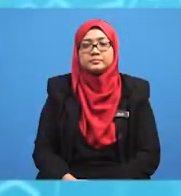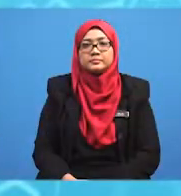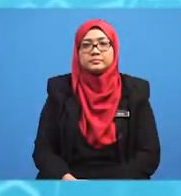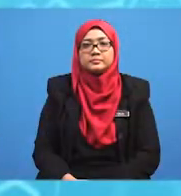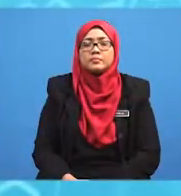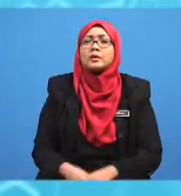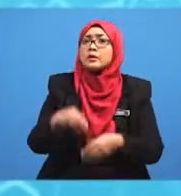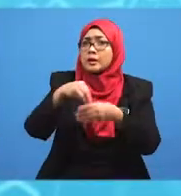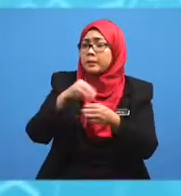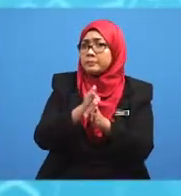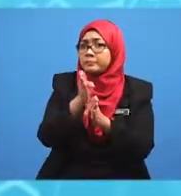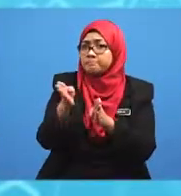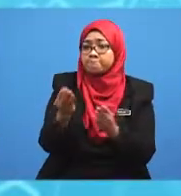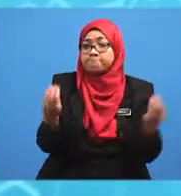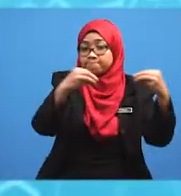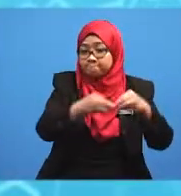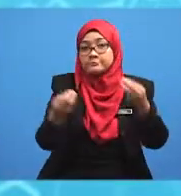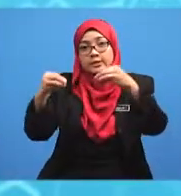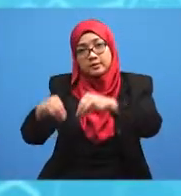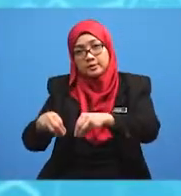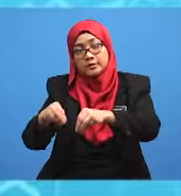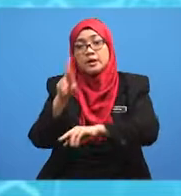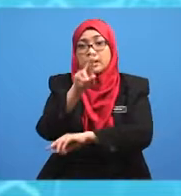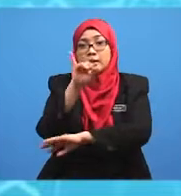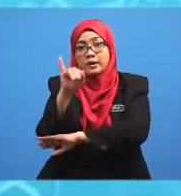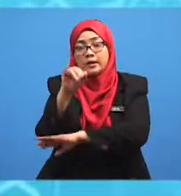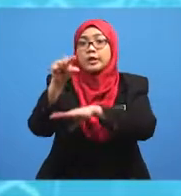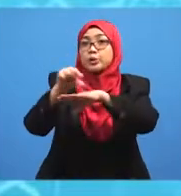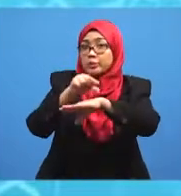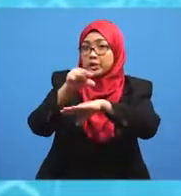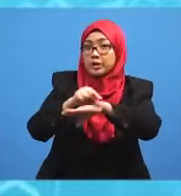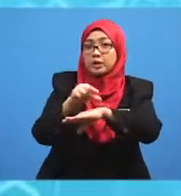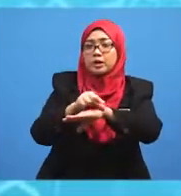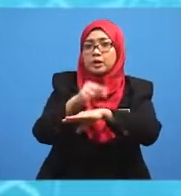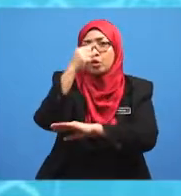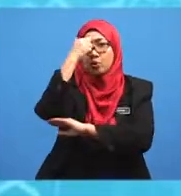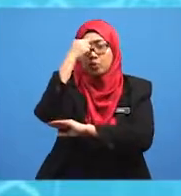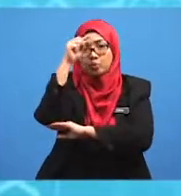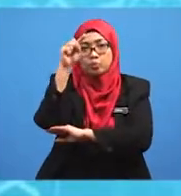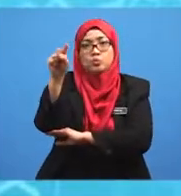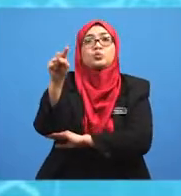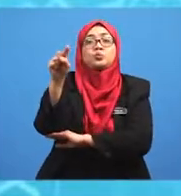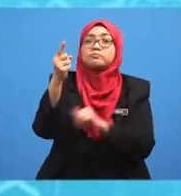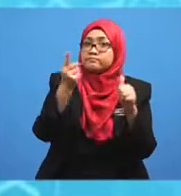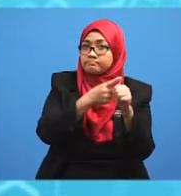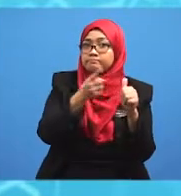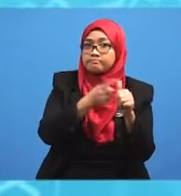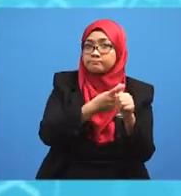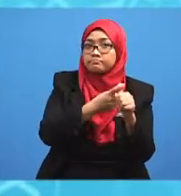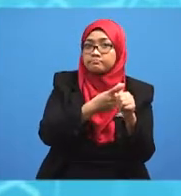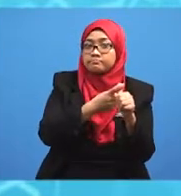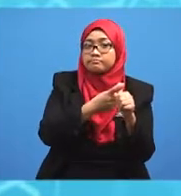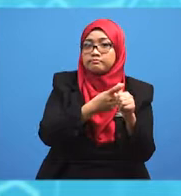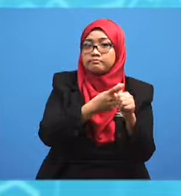Manakala dalam bidang pertanian, radioisotop digunakan bagi tujuan berikut. 1.